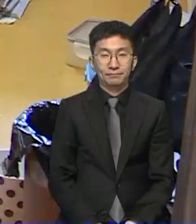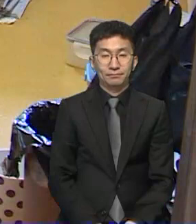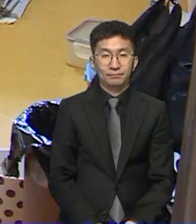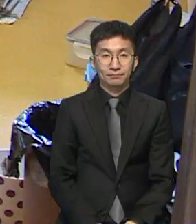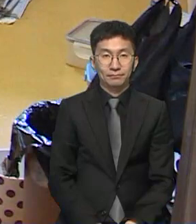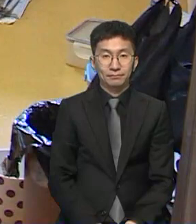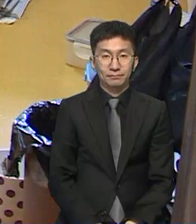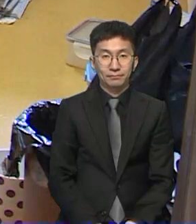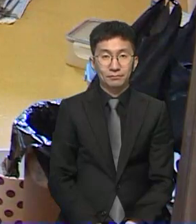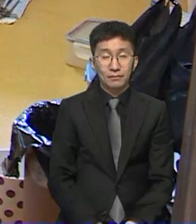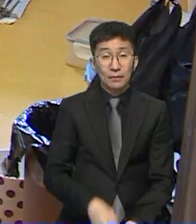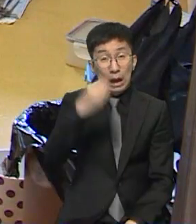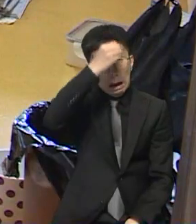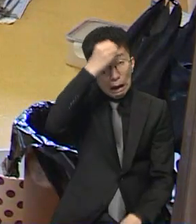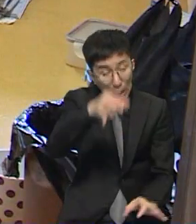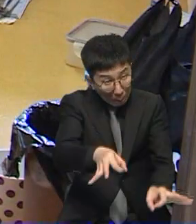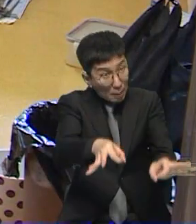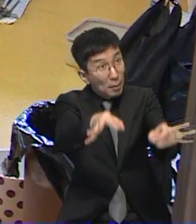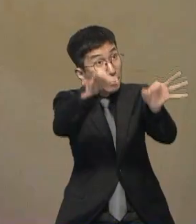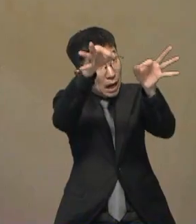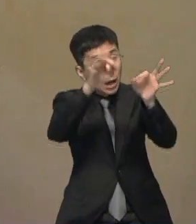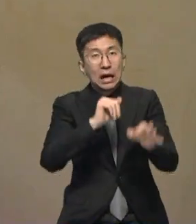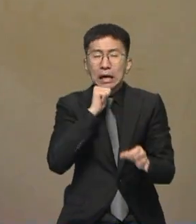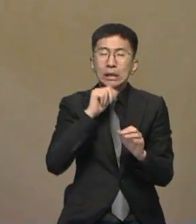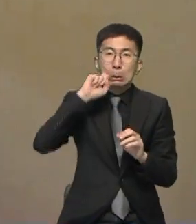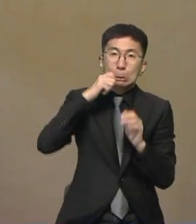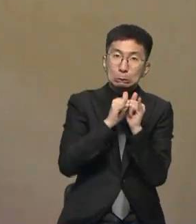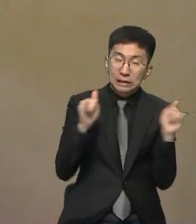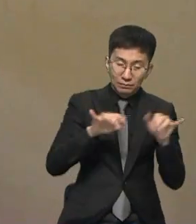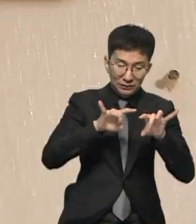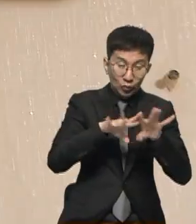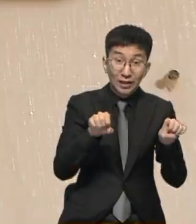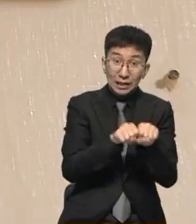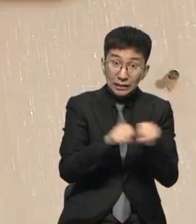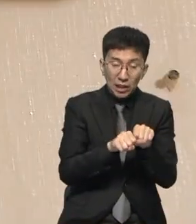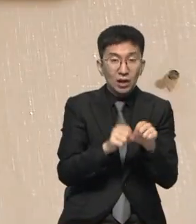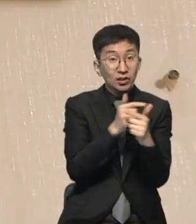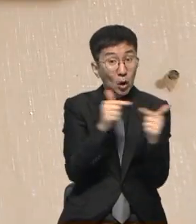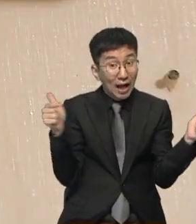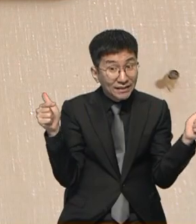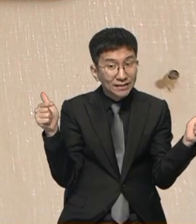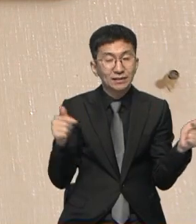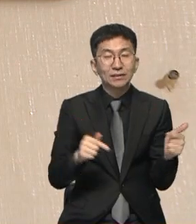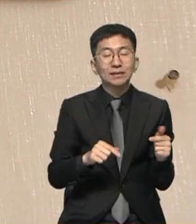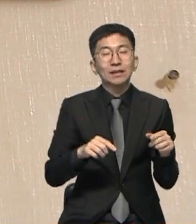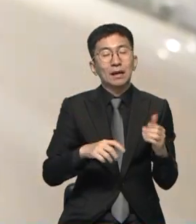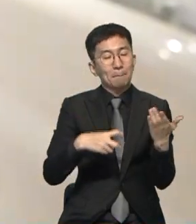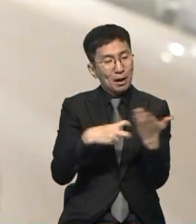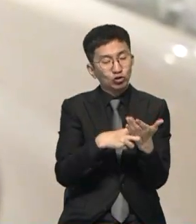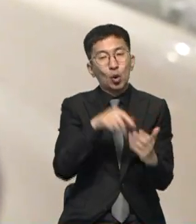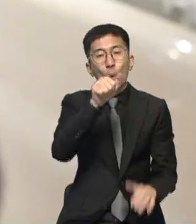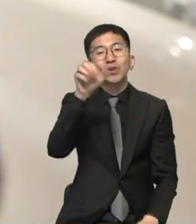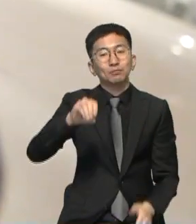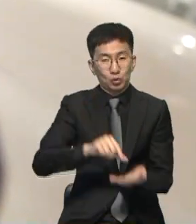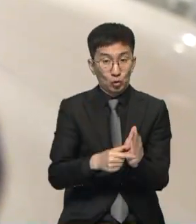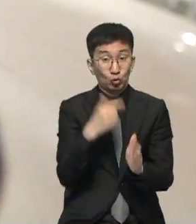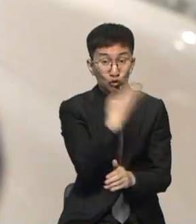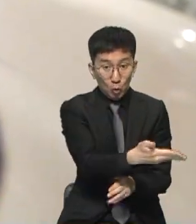반영되도록. 고물가로 고통받는 저소득층을 위한 전기나 도시가스 에너지 바우처 50% 인상,